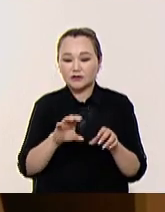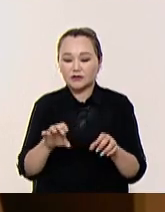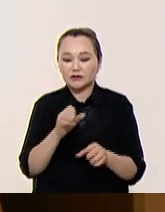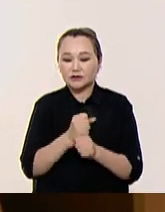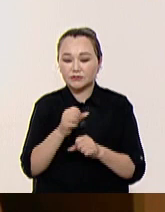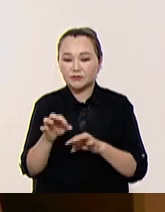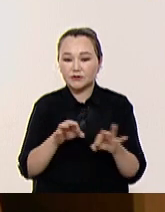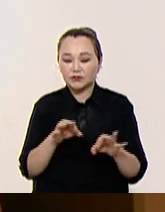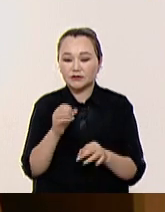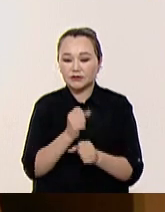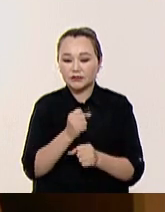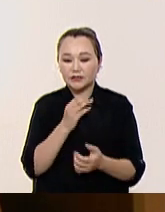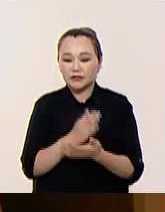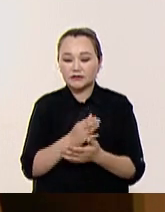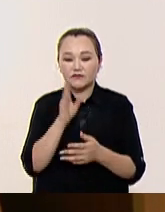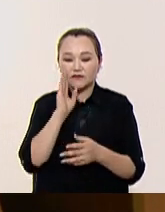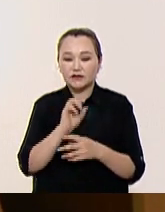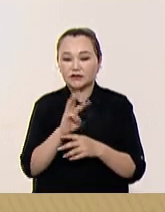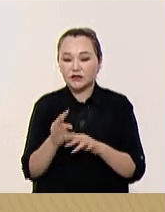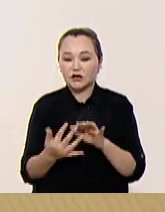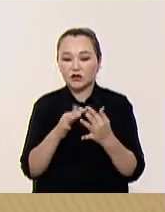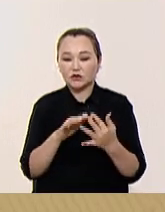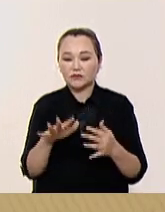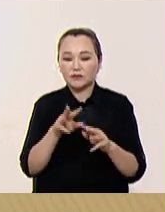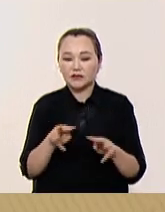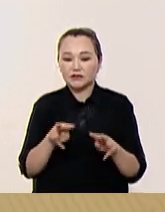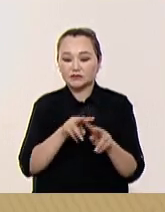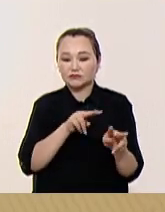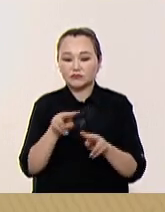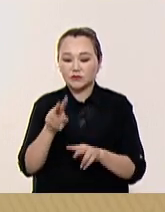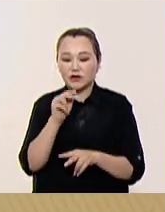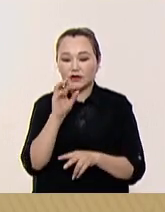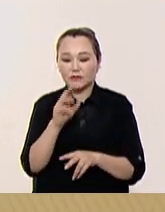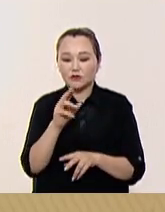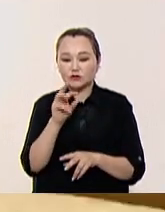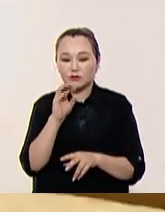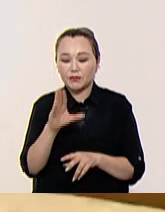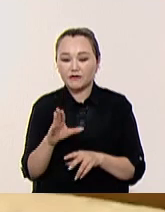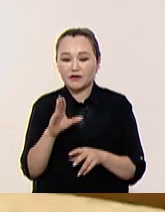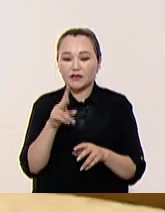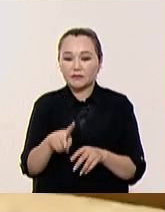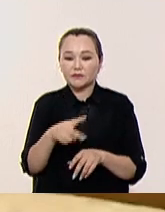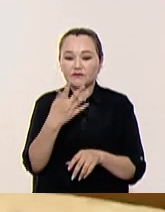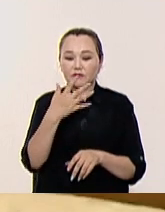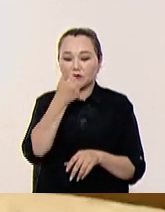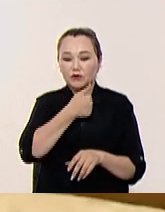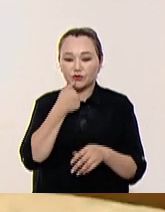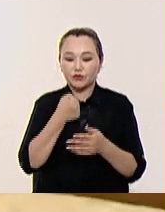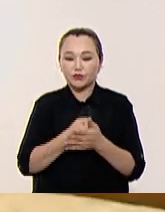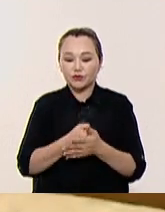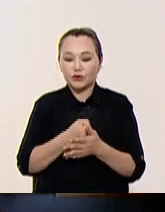Халықта ауыз сумен қамтамасыз ету мәселесі министрліктің бақылауында деген Қайырбек Өскенбаев 2025 жылға